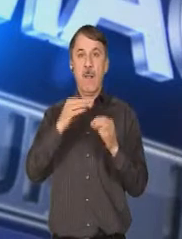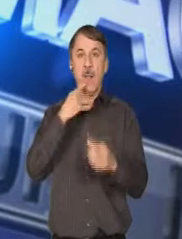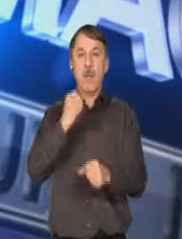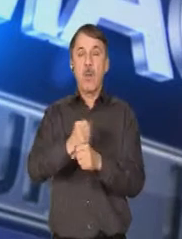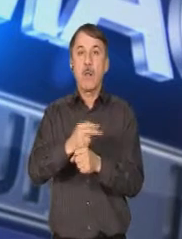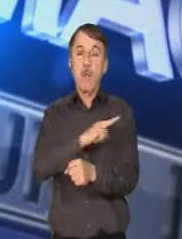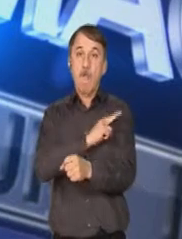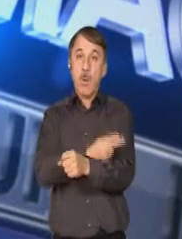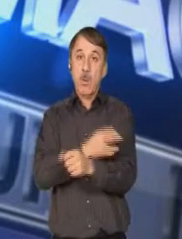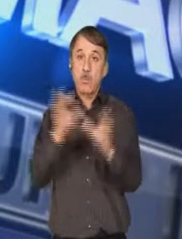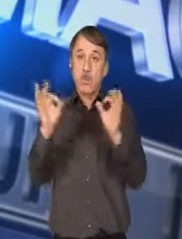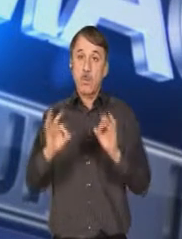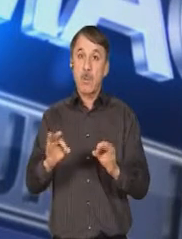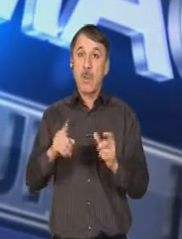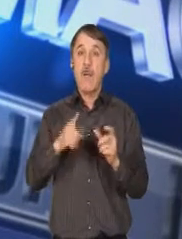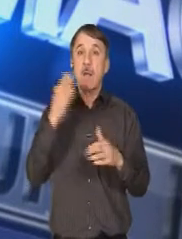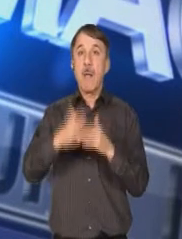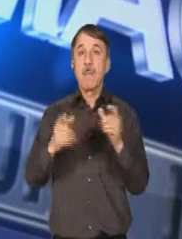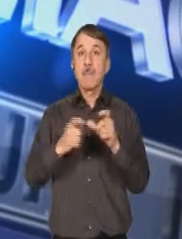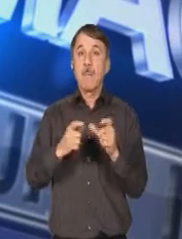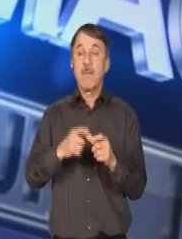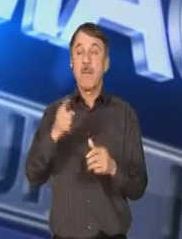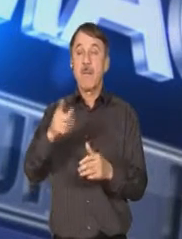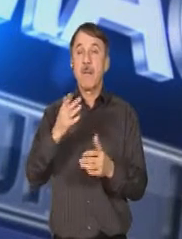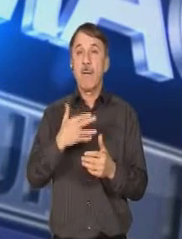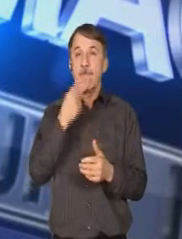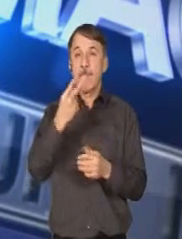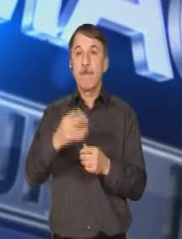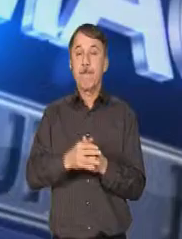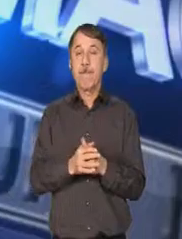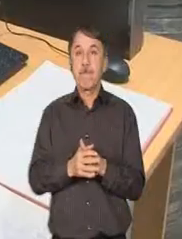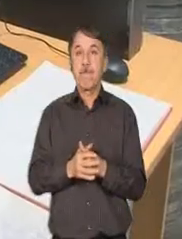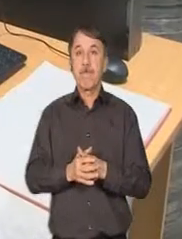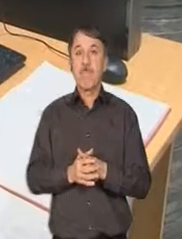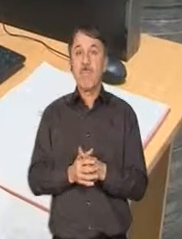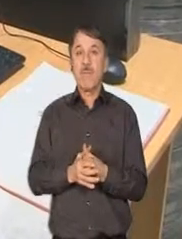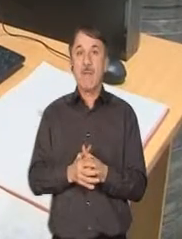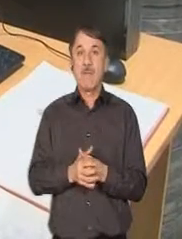smo dobili od Dušana Mrđe, člana katedre za nuklearnu fiziku.